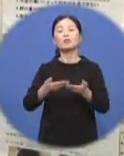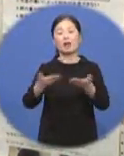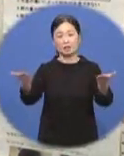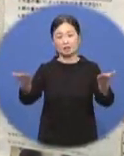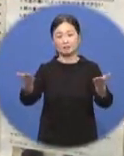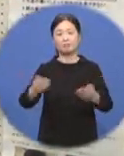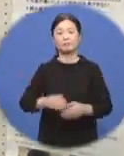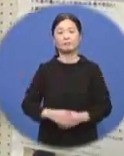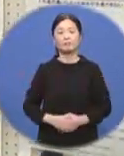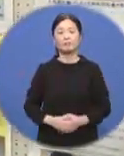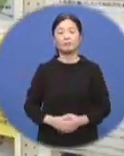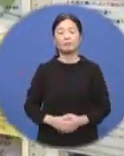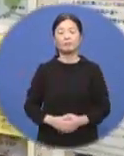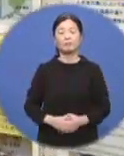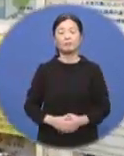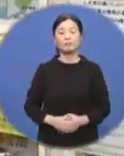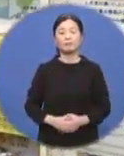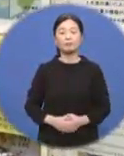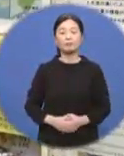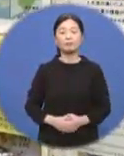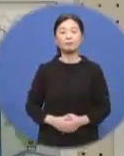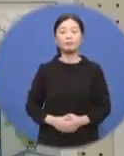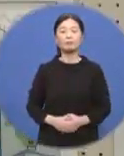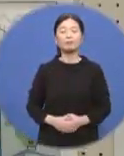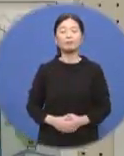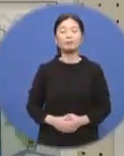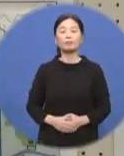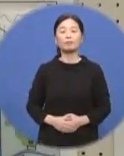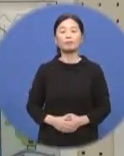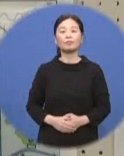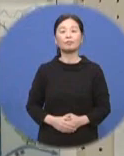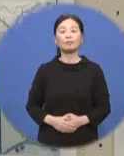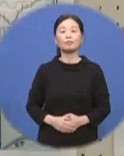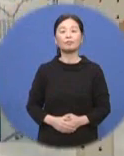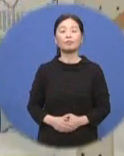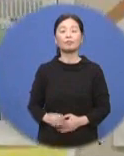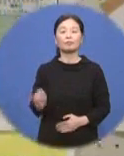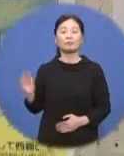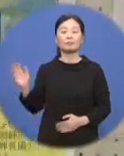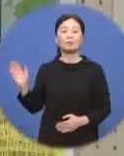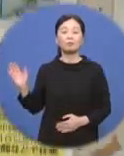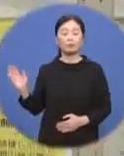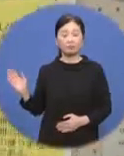。これはですね、もう何年ものと続いてまして、